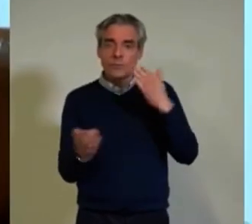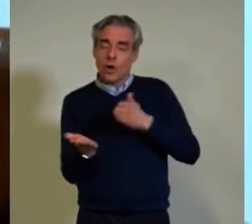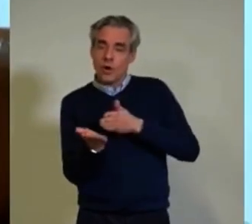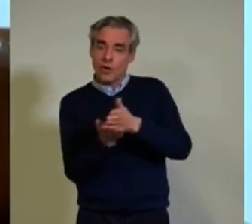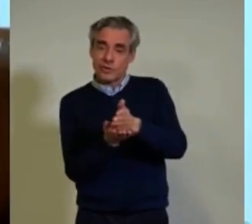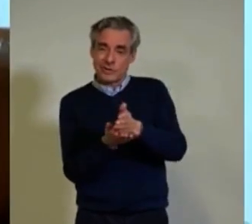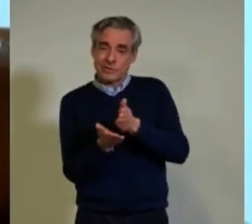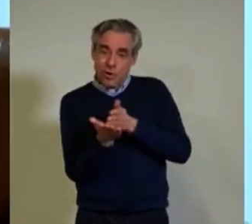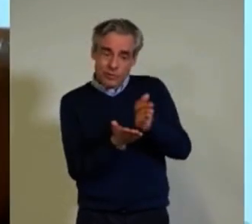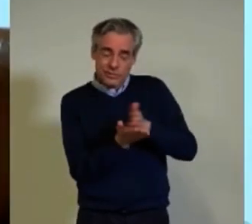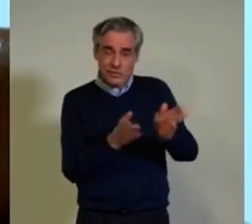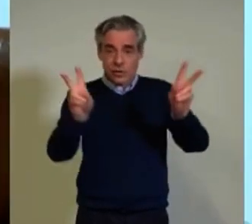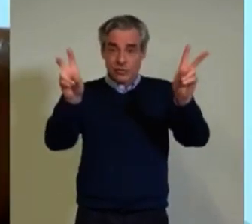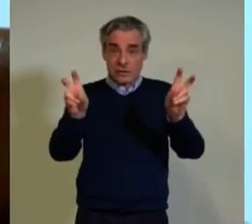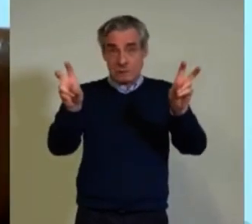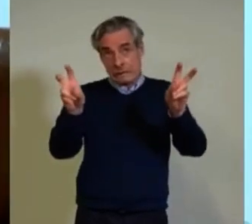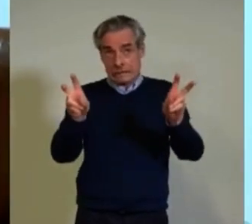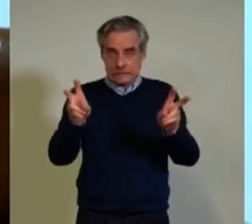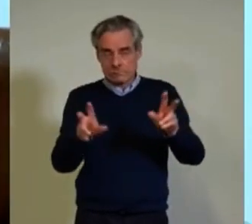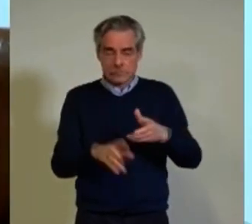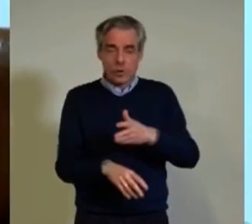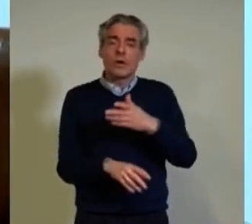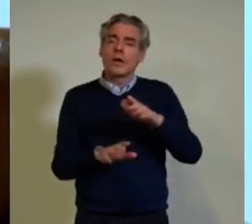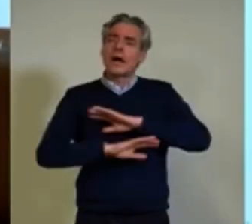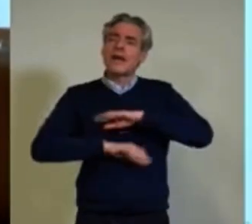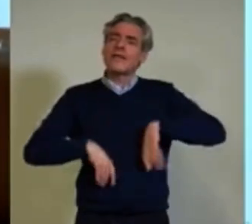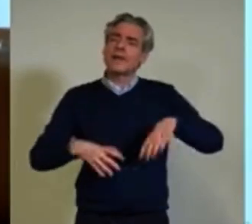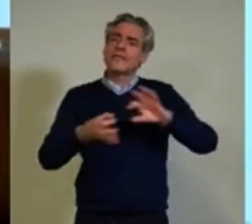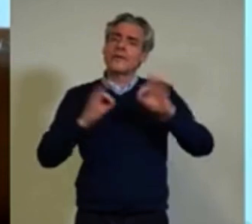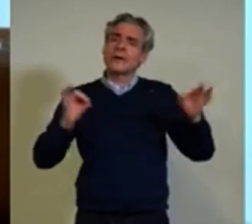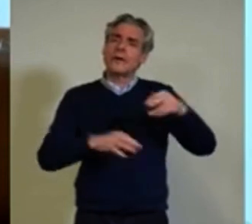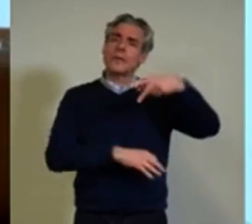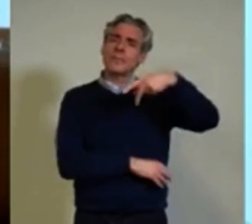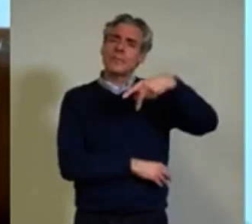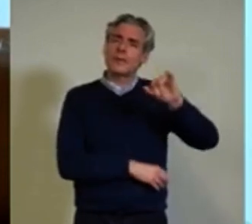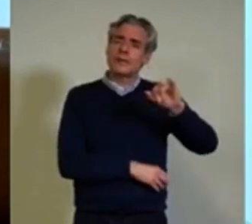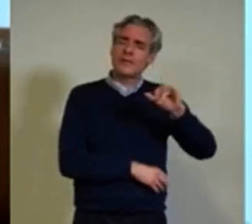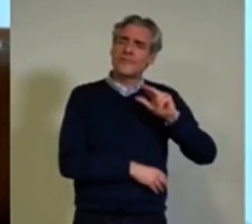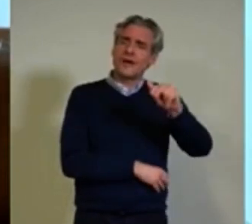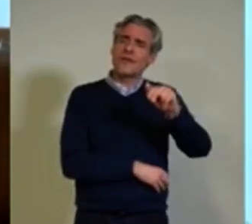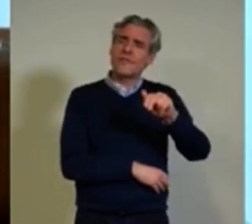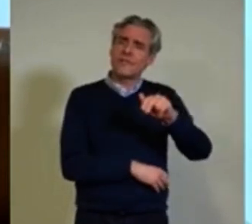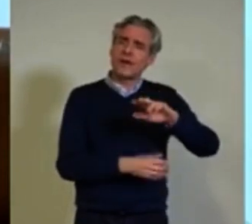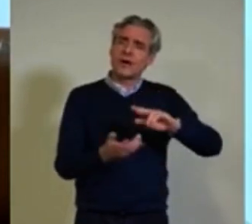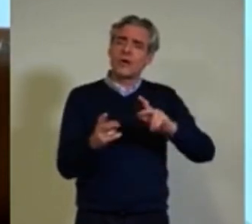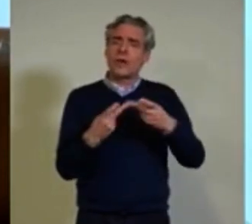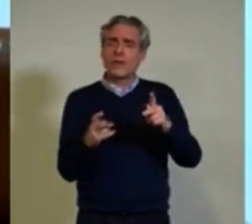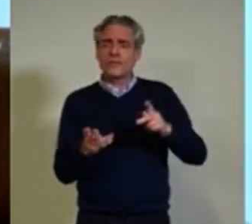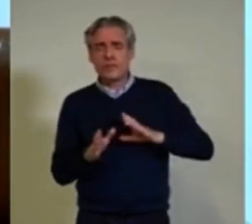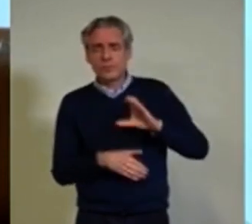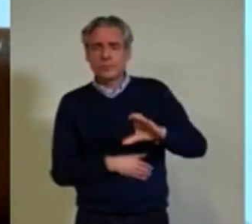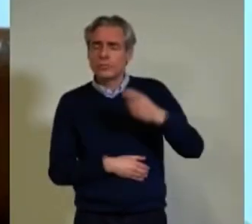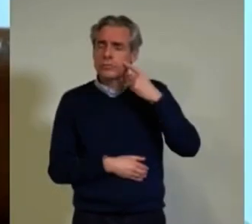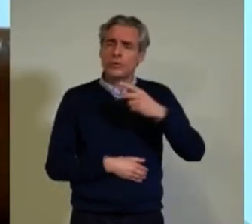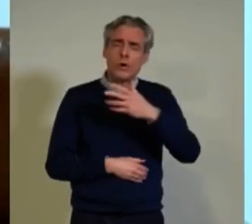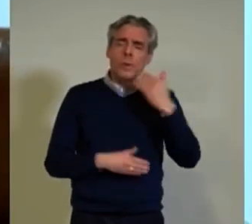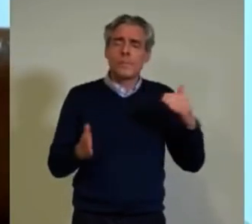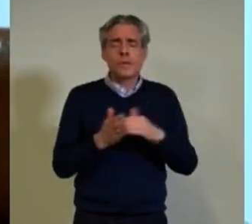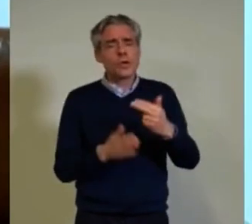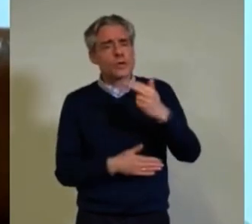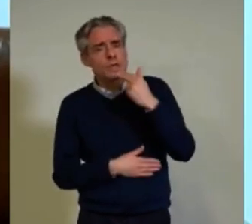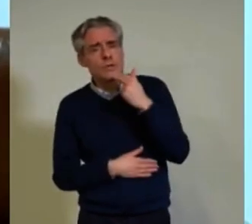été dit. Il y avait une phrase, la dernière phrase de votre document, le PPI mobilisera les ressources de la collectivité pour améliorer la qualité d'usage et